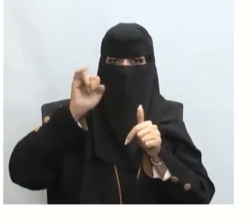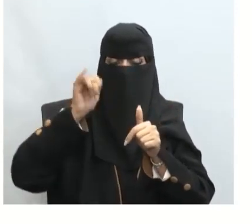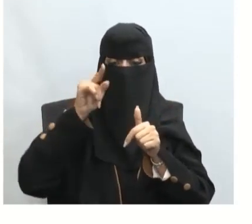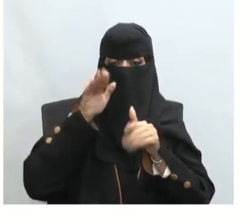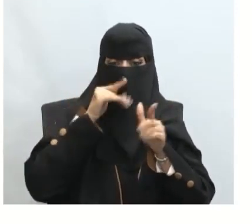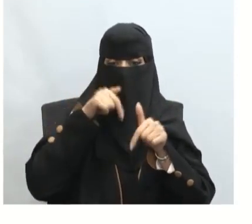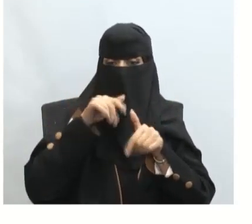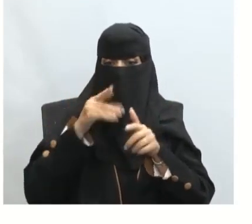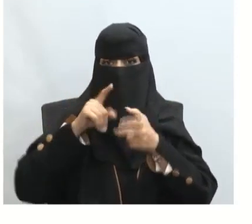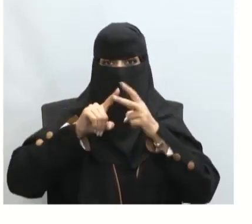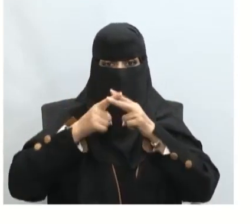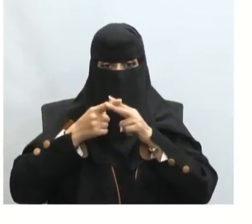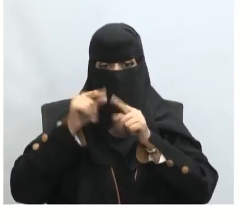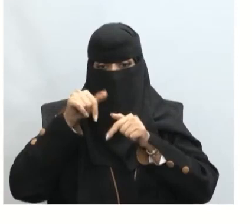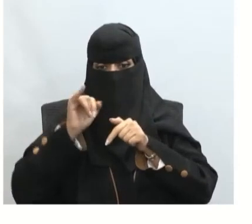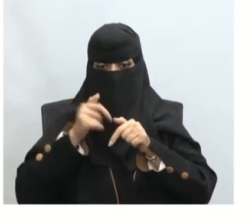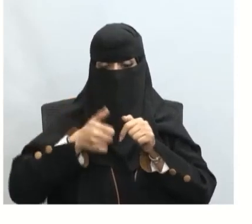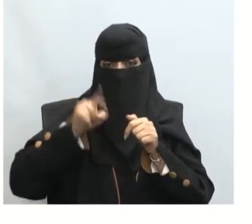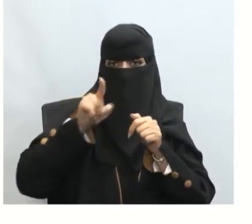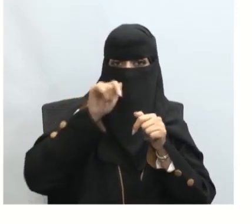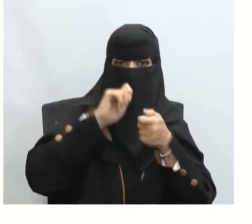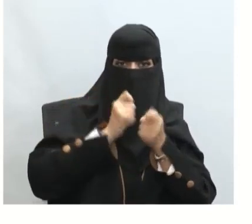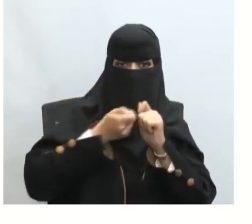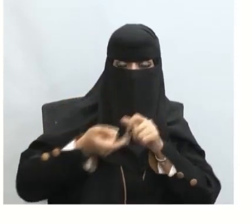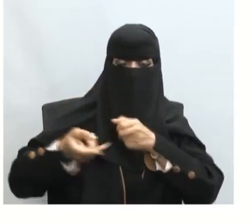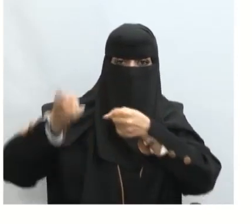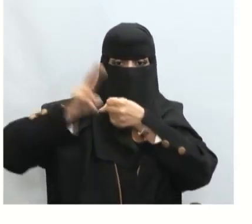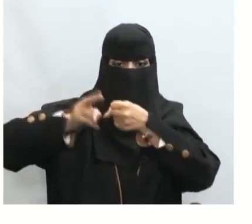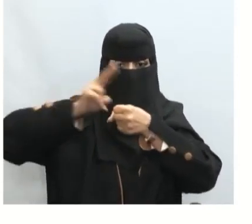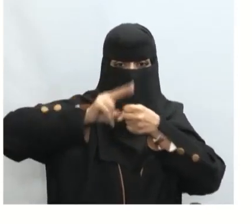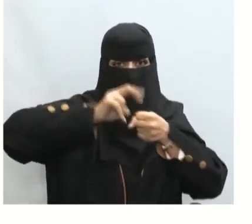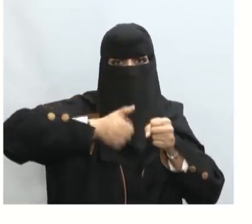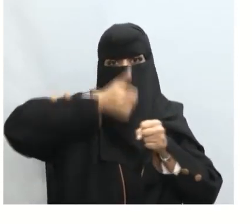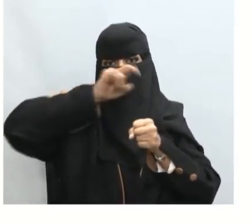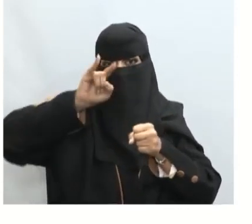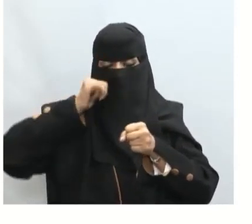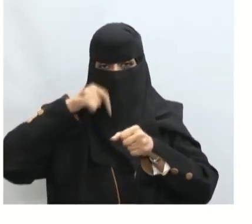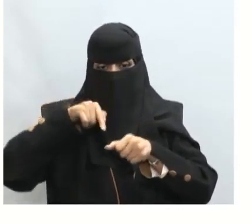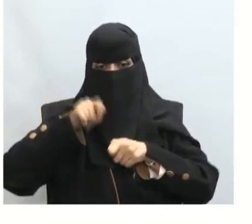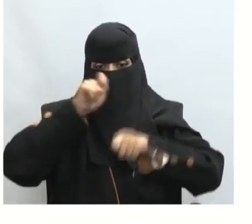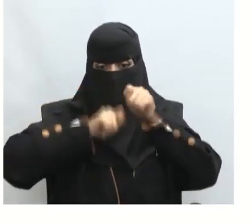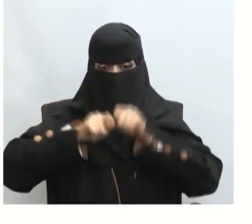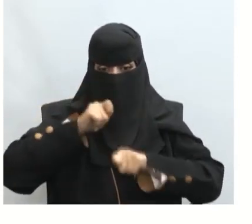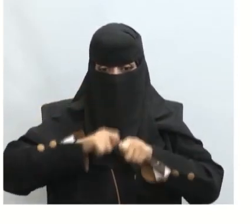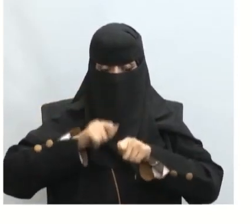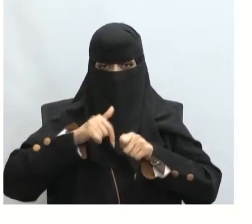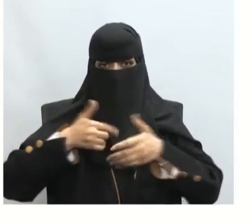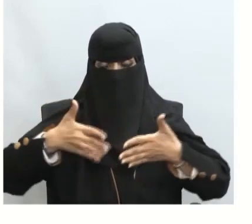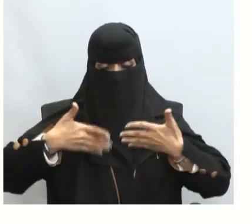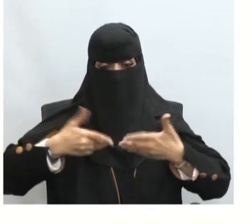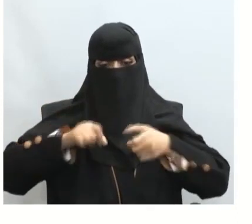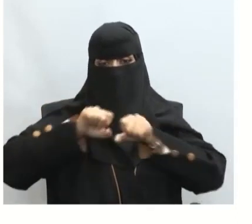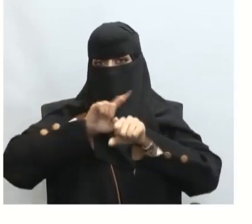الايثين البولي ايثيلين استخدامه في العاب الاطفال غير القابله للكسر انتهينا من البولي